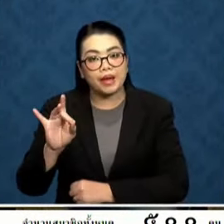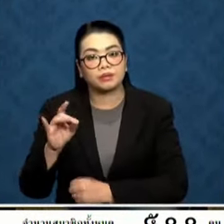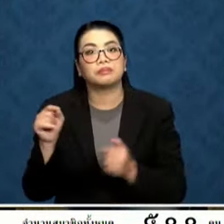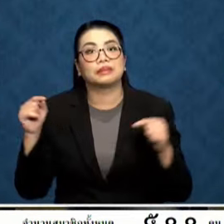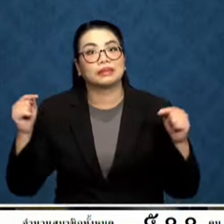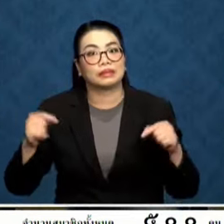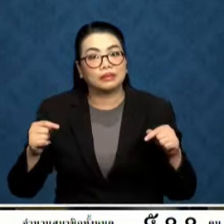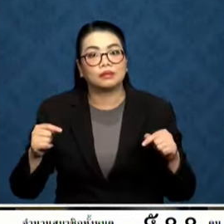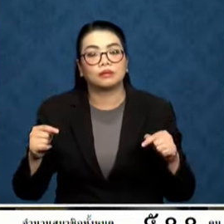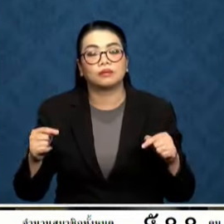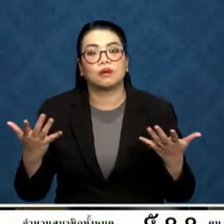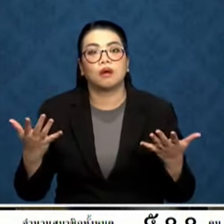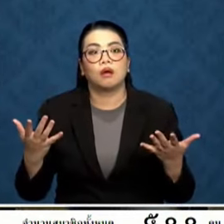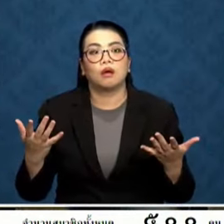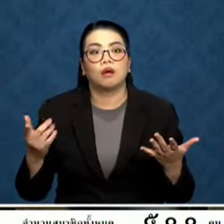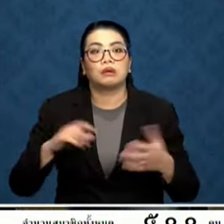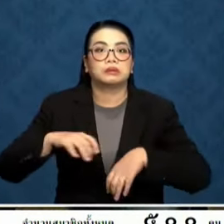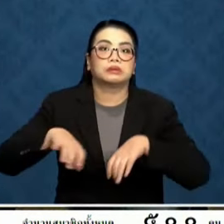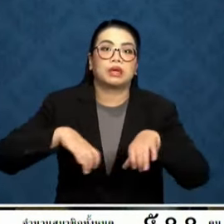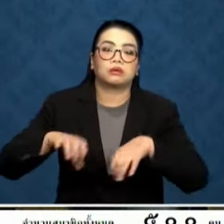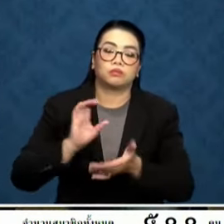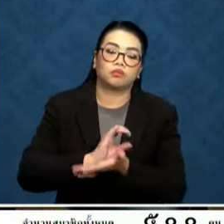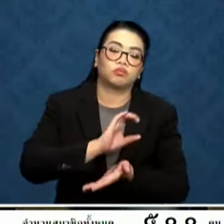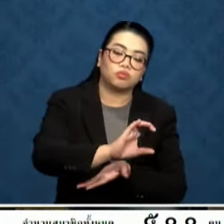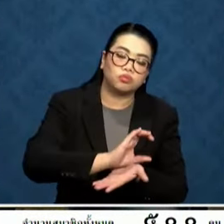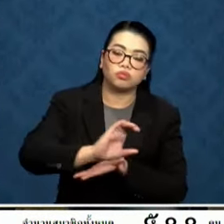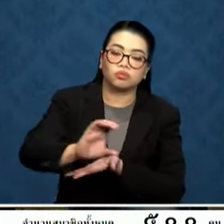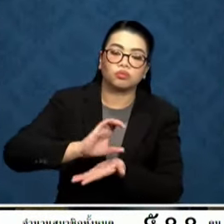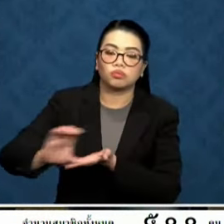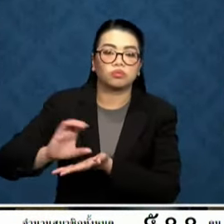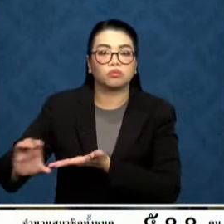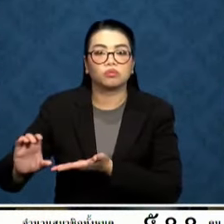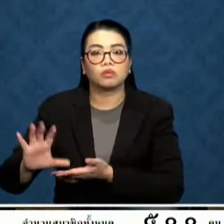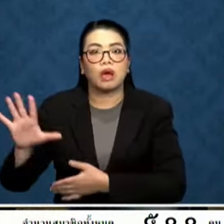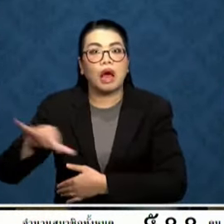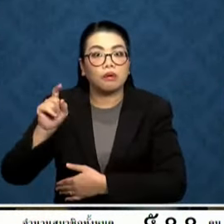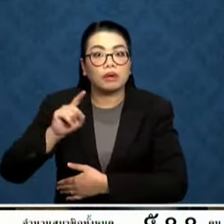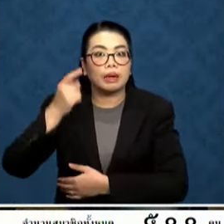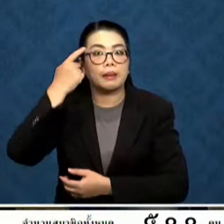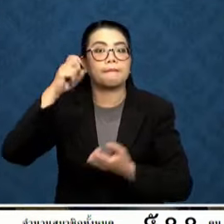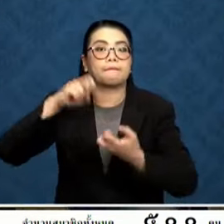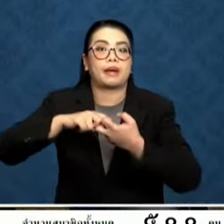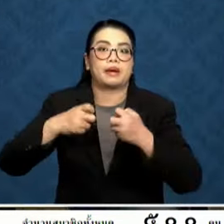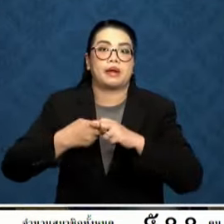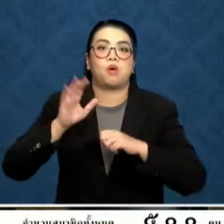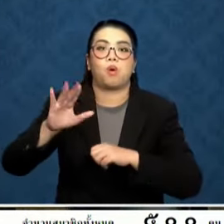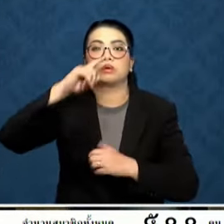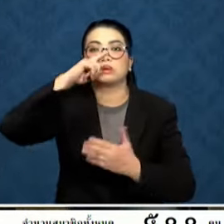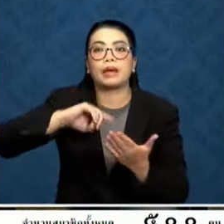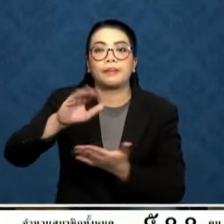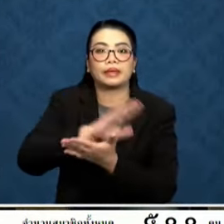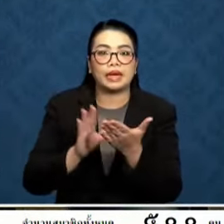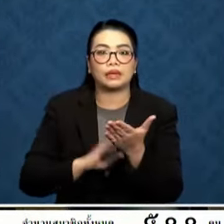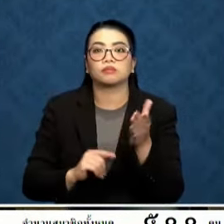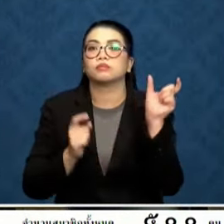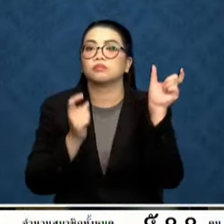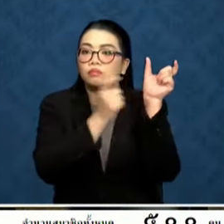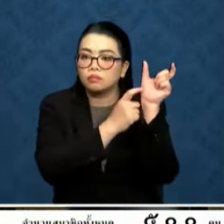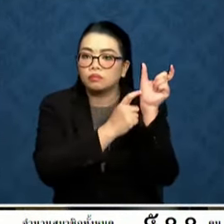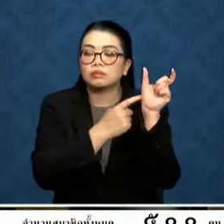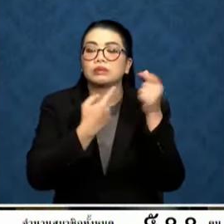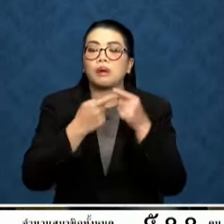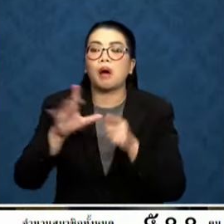68ก็จะเป็นการจัดสรรงบประมาณที่ไม่ได้เอาโจทย์ของประเทศเป็นตัวตั้งแต่เอาโจทย์